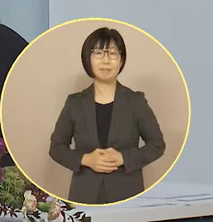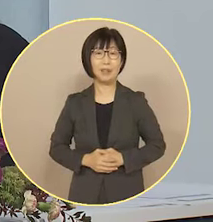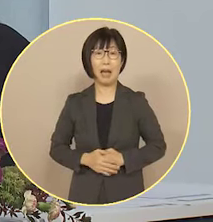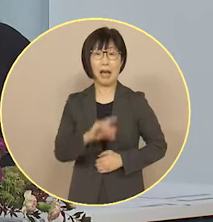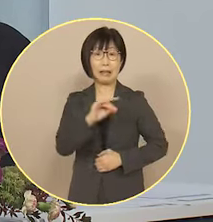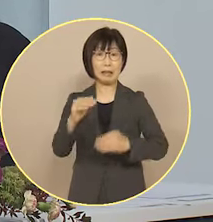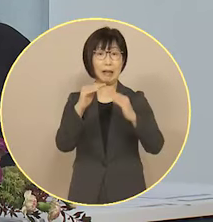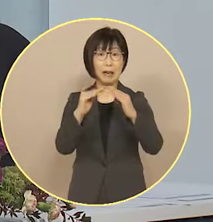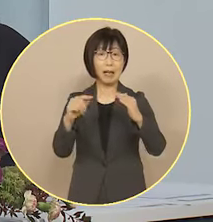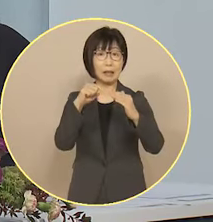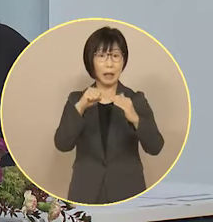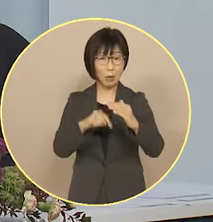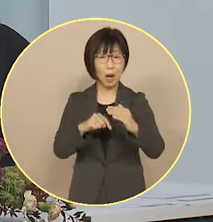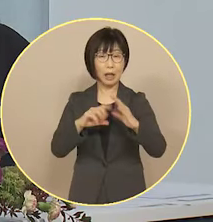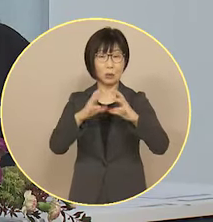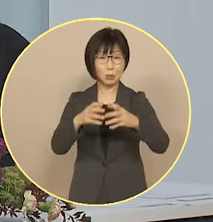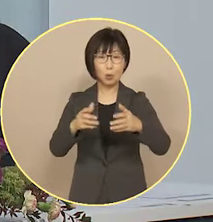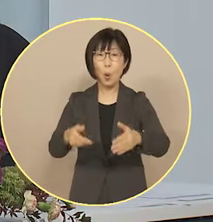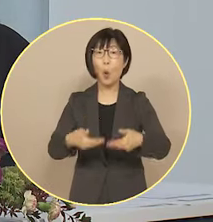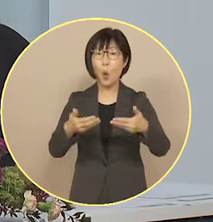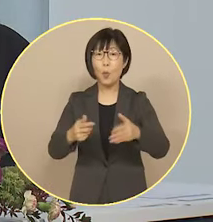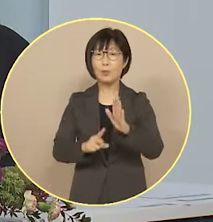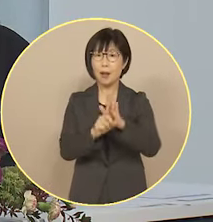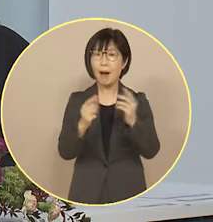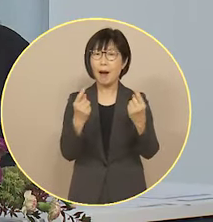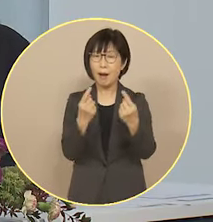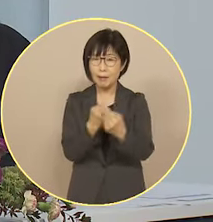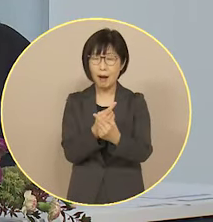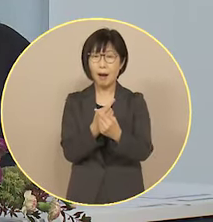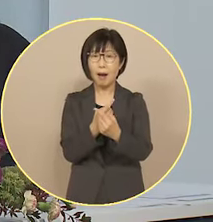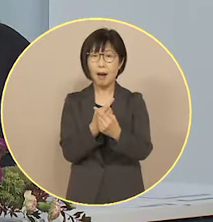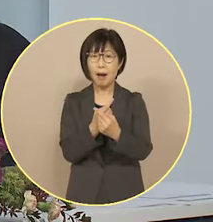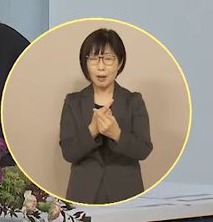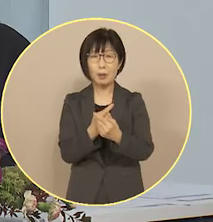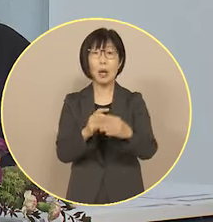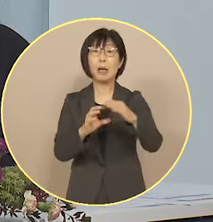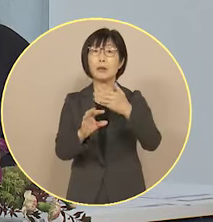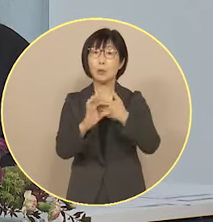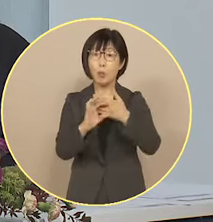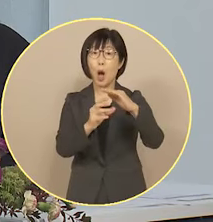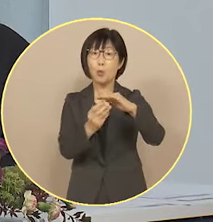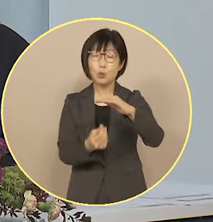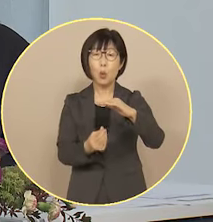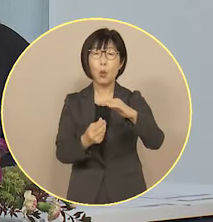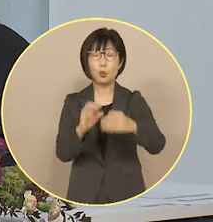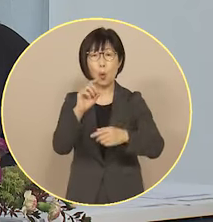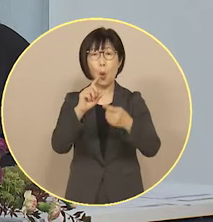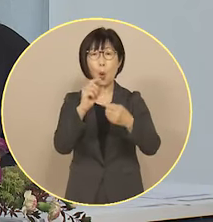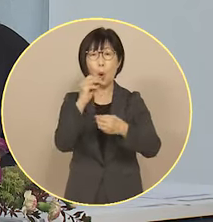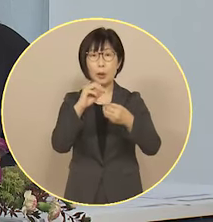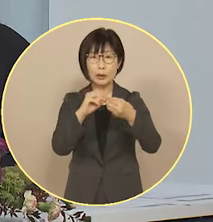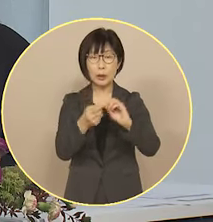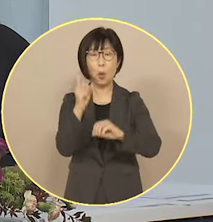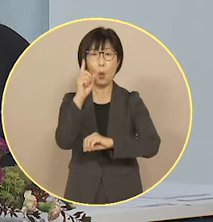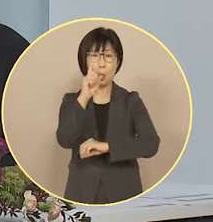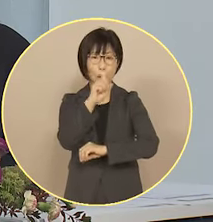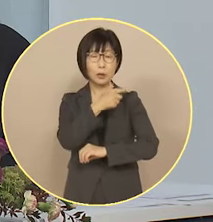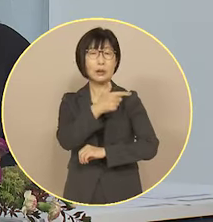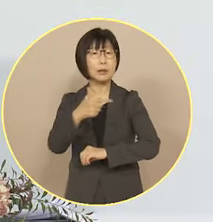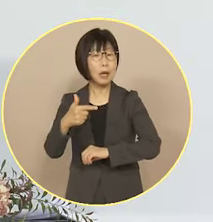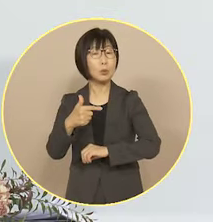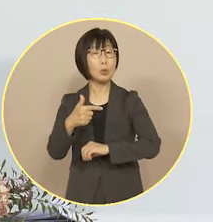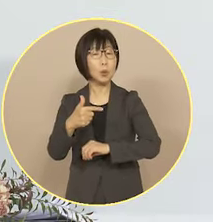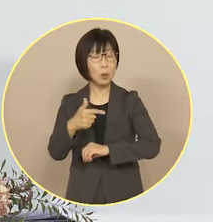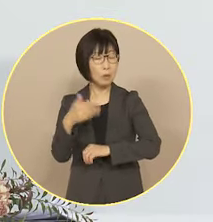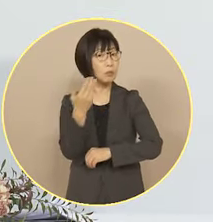議会では温暖会に伴う例えば武道のあの色落ちの問題等々質問ございました